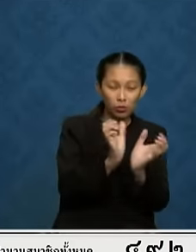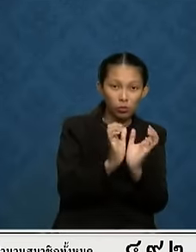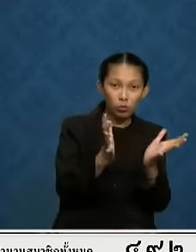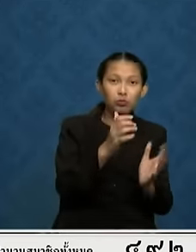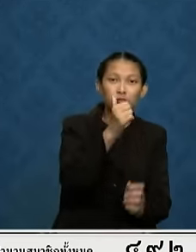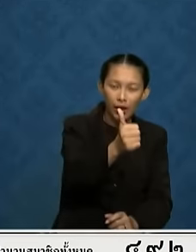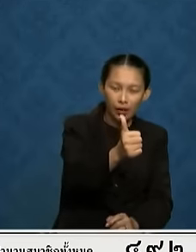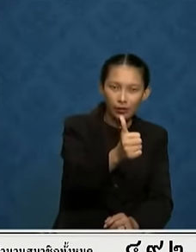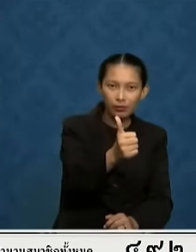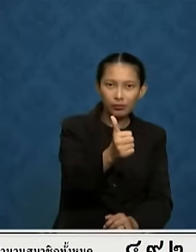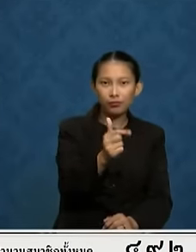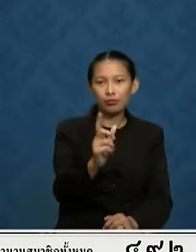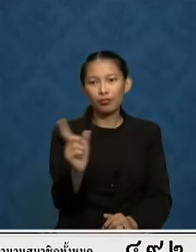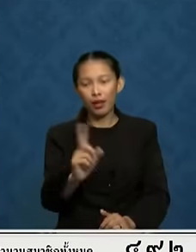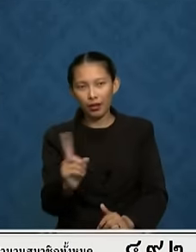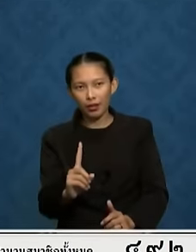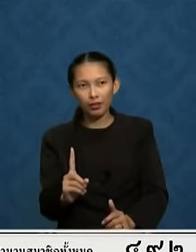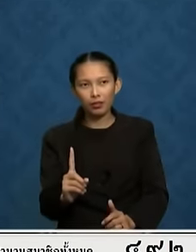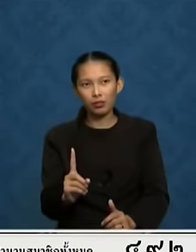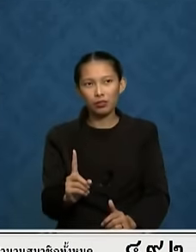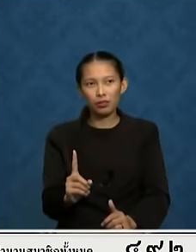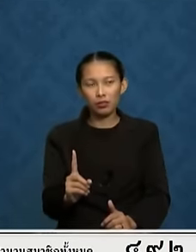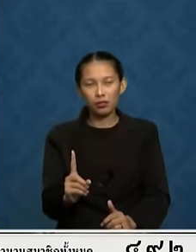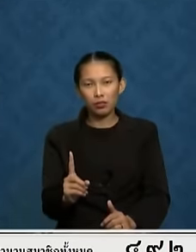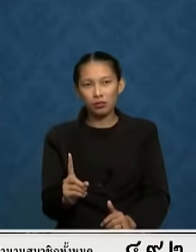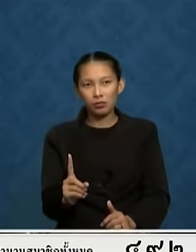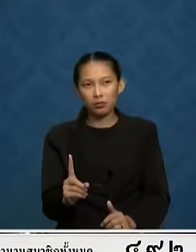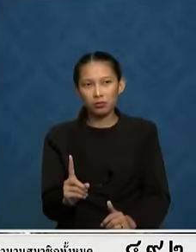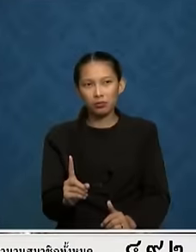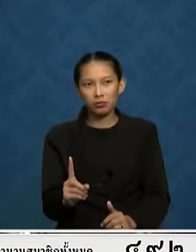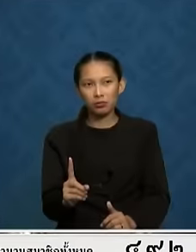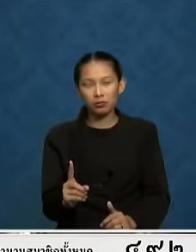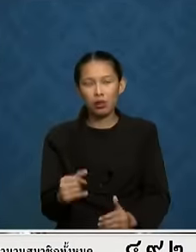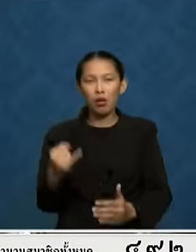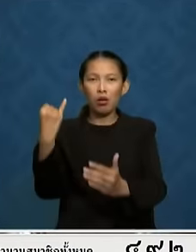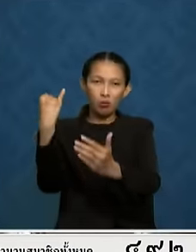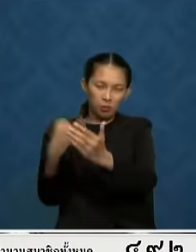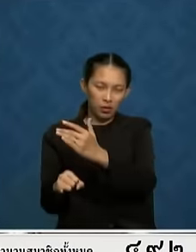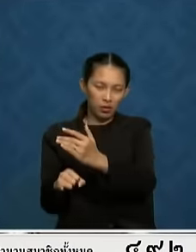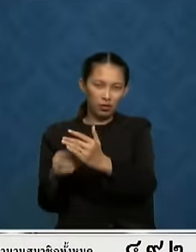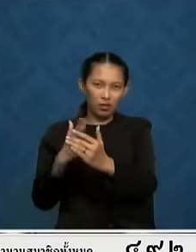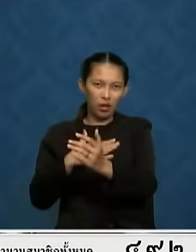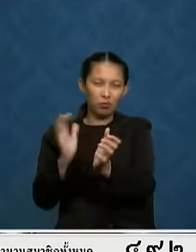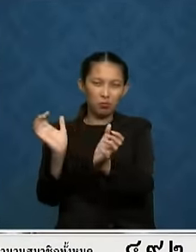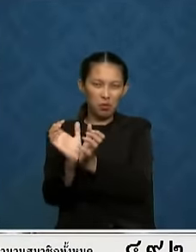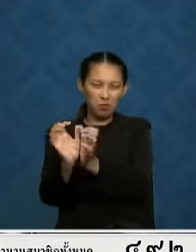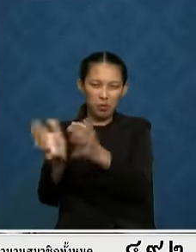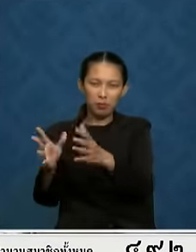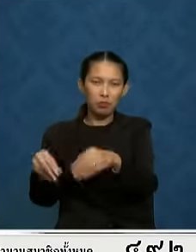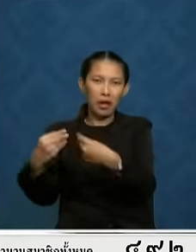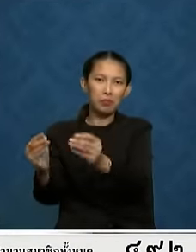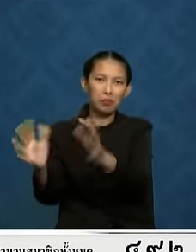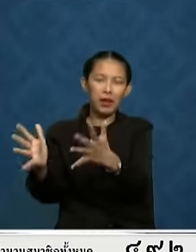ได้อะไรที่เป็นคดีที่เราไม่สามารถที่จะนิรโทษกรรม